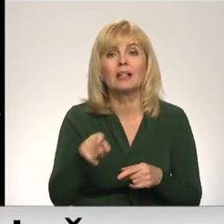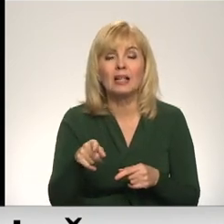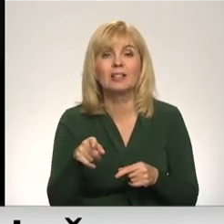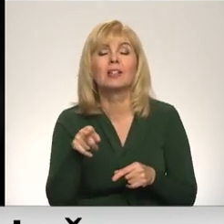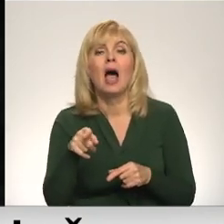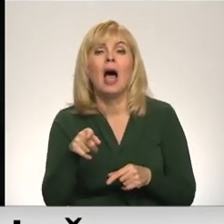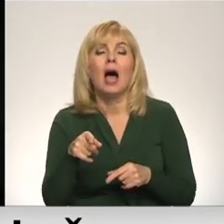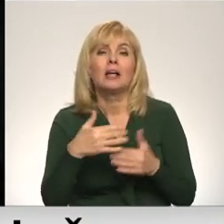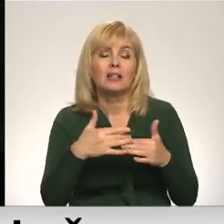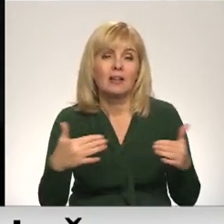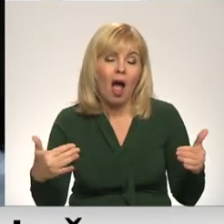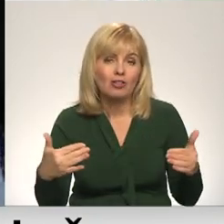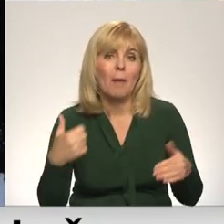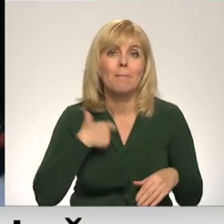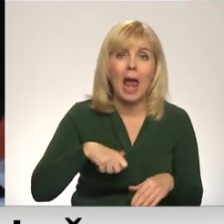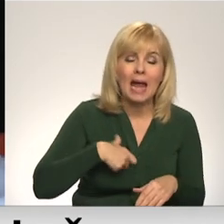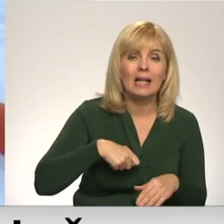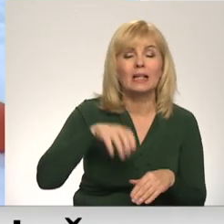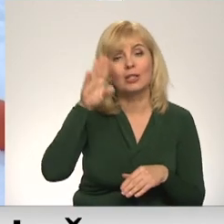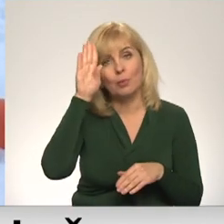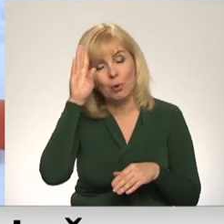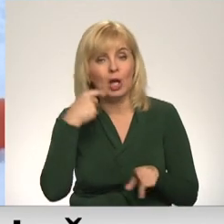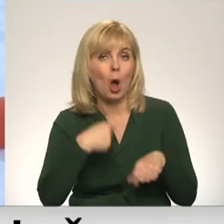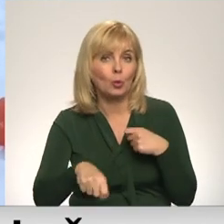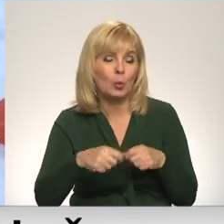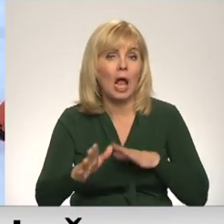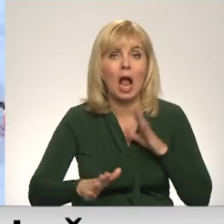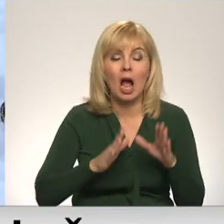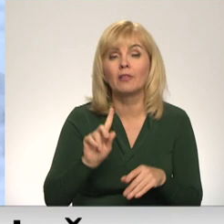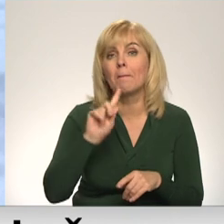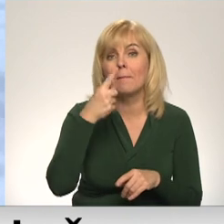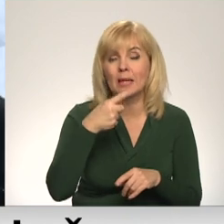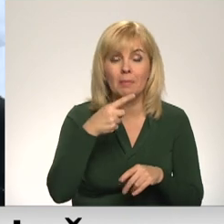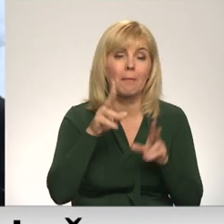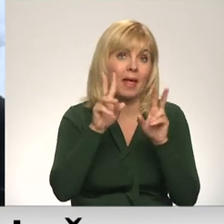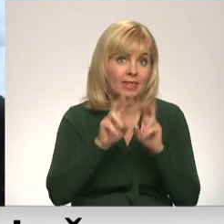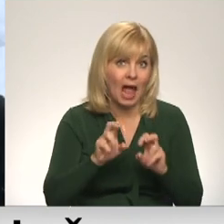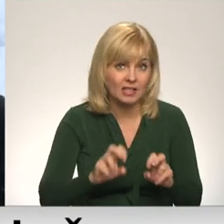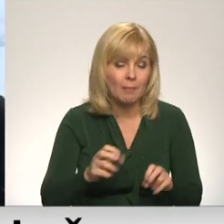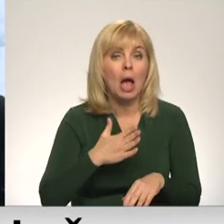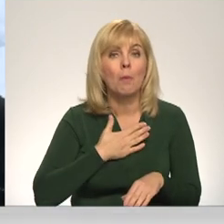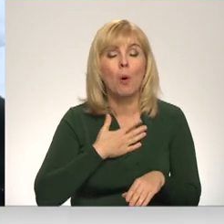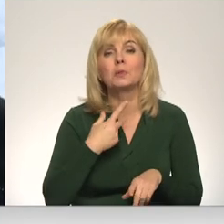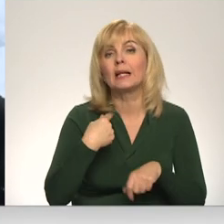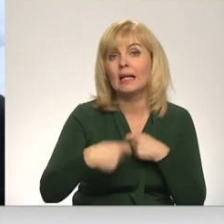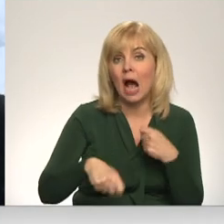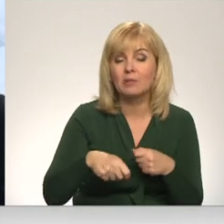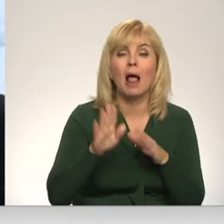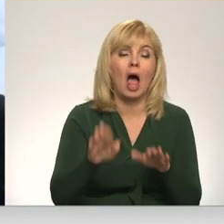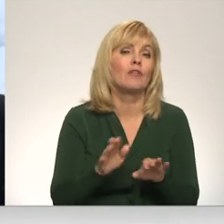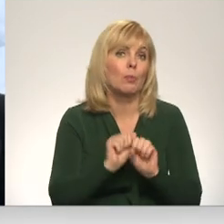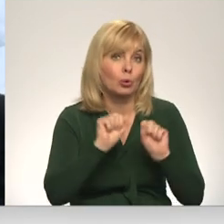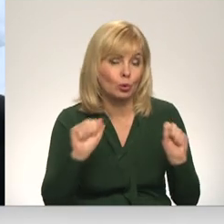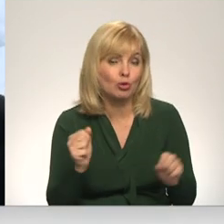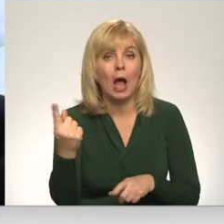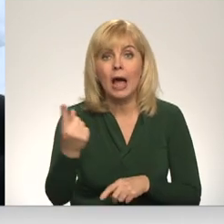katrs ar savu raksturu un īpašībām. Pašlaik rotaļājoties, visi gatavojas pirmajiem testiem. Mums ir jāspēlēs, lai viņi ir droši, lai viņi